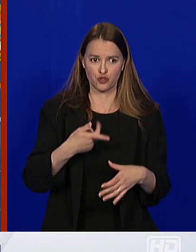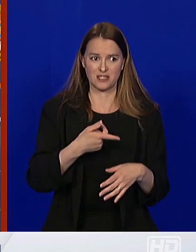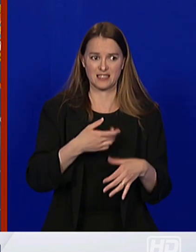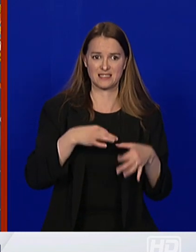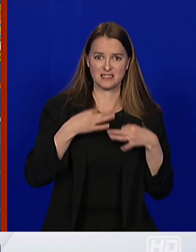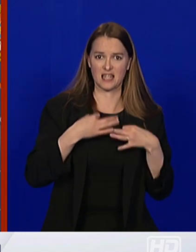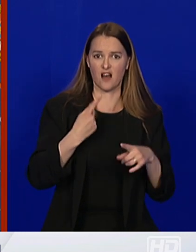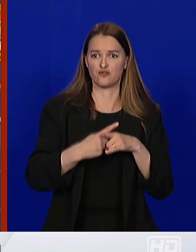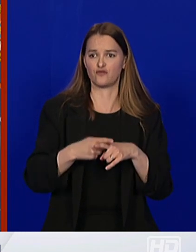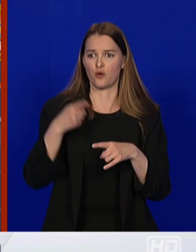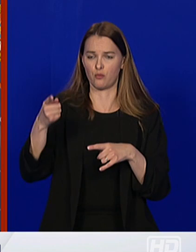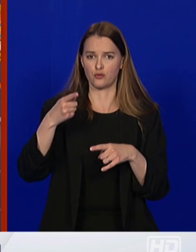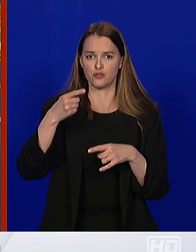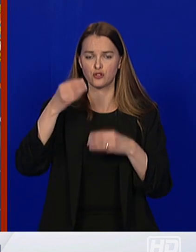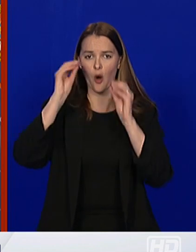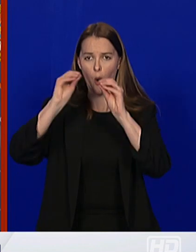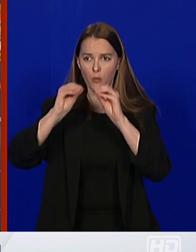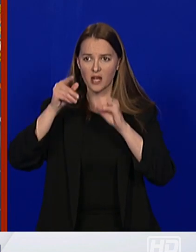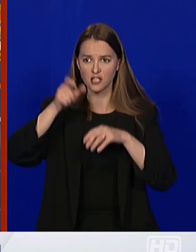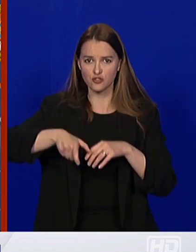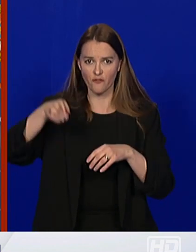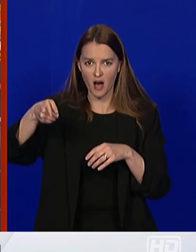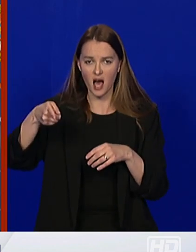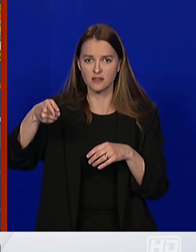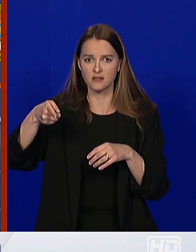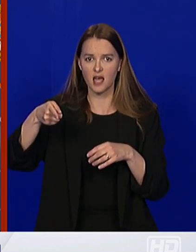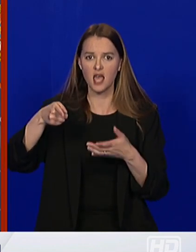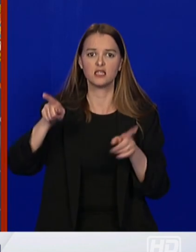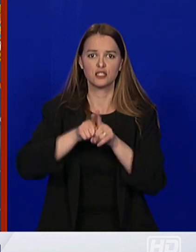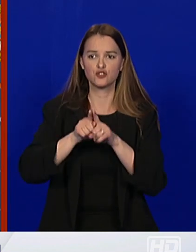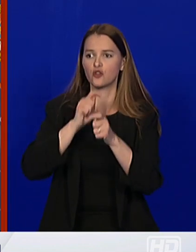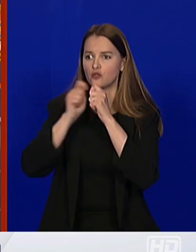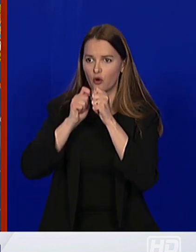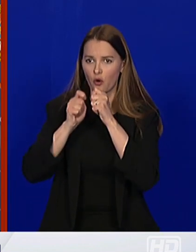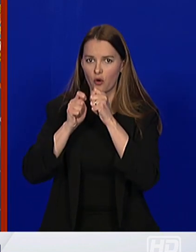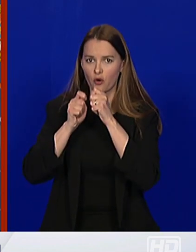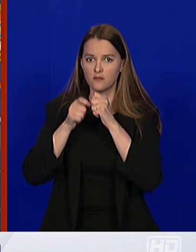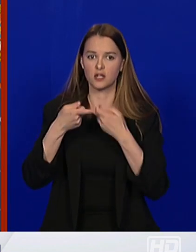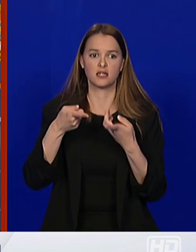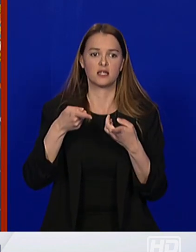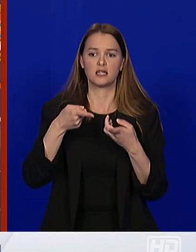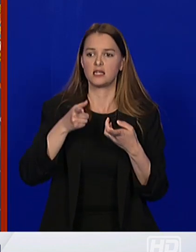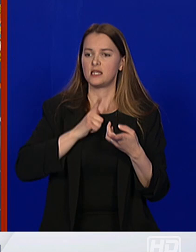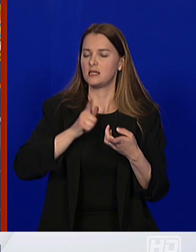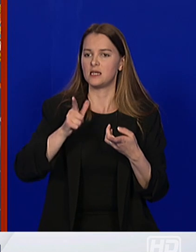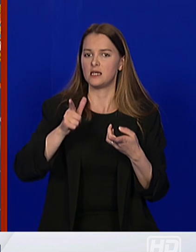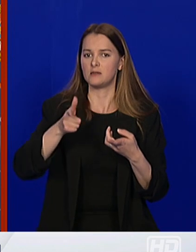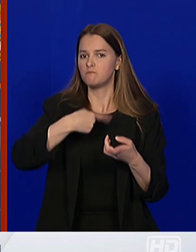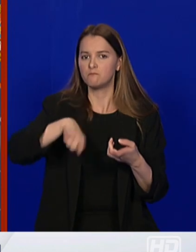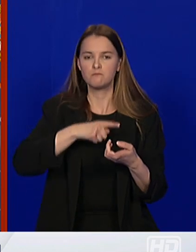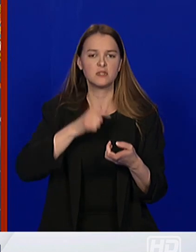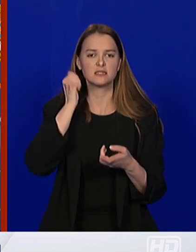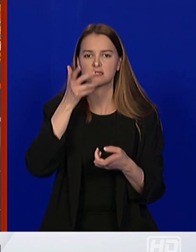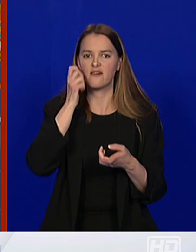svakako i ovo pitanje koje ste vi sad pitali. Dakle, i to su ti elementi o kojima svakodnevno raspravljamo i koje analiziramo